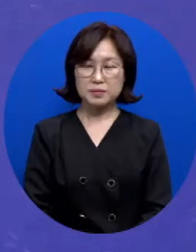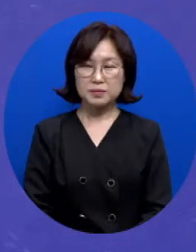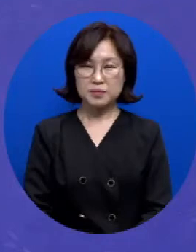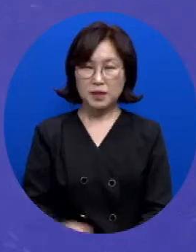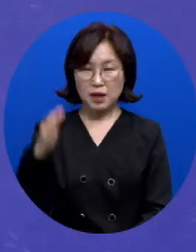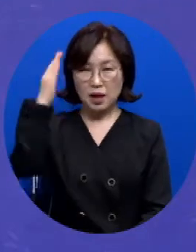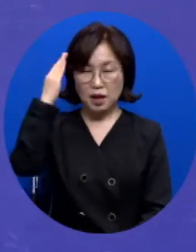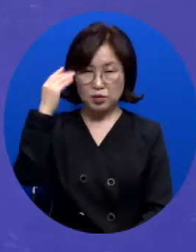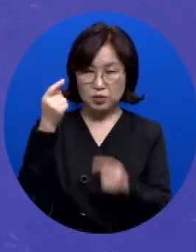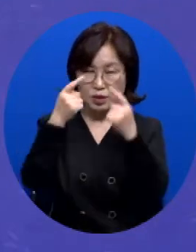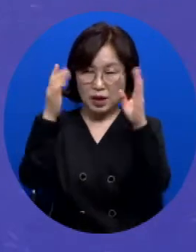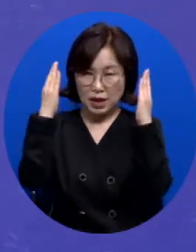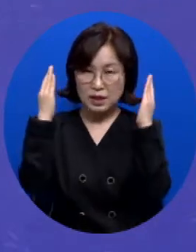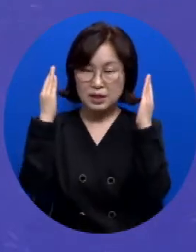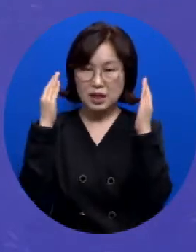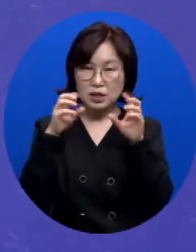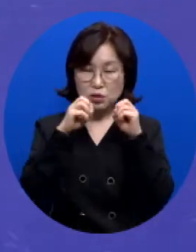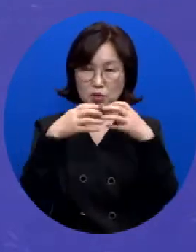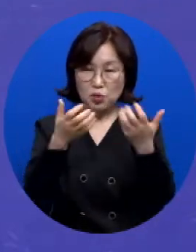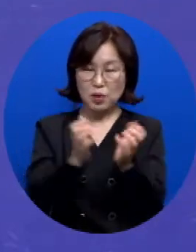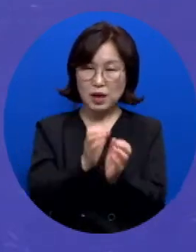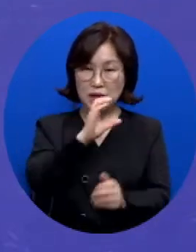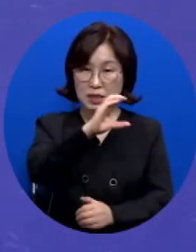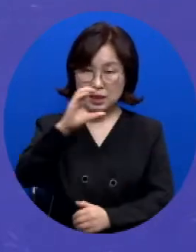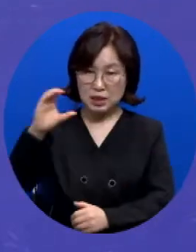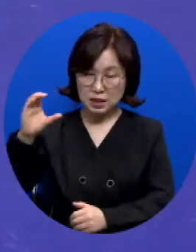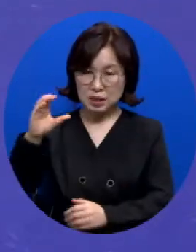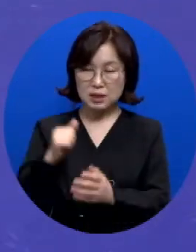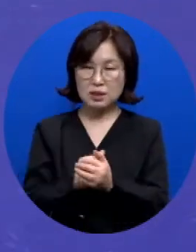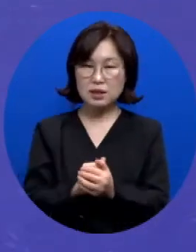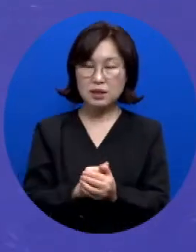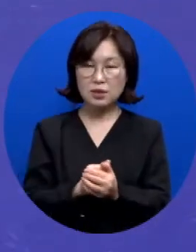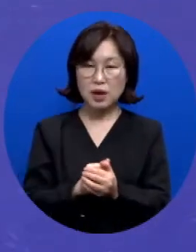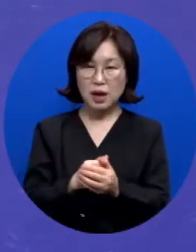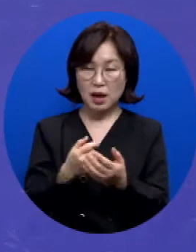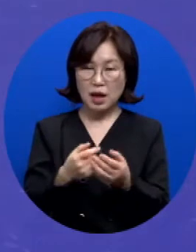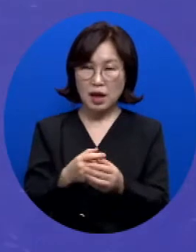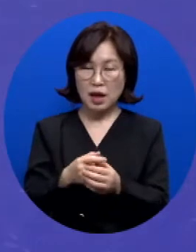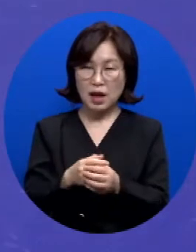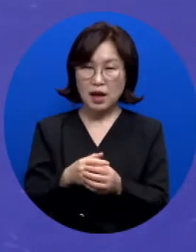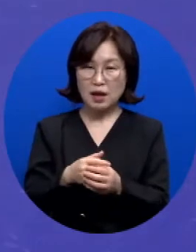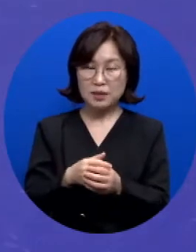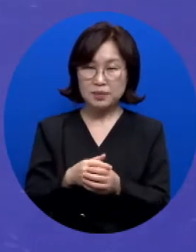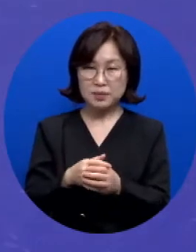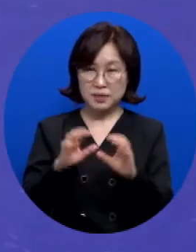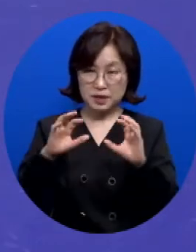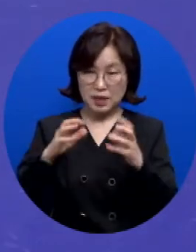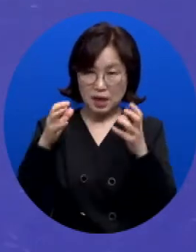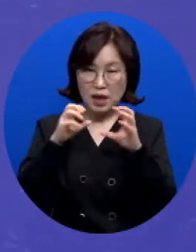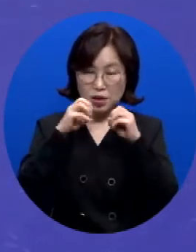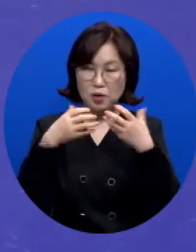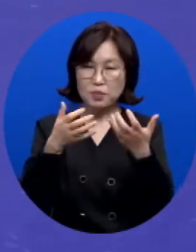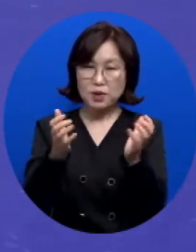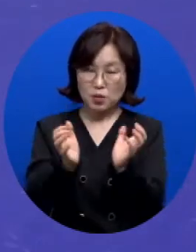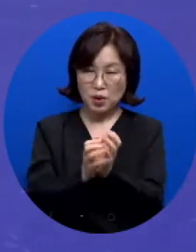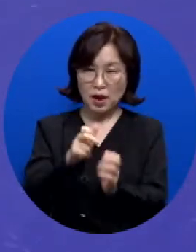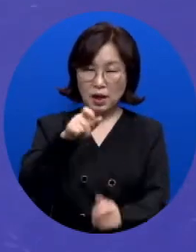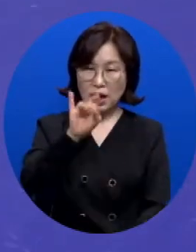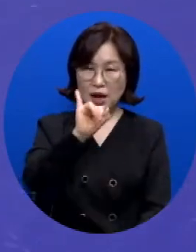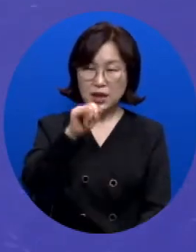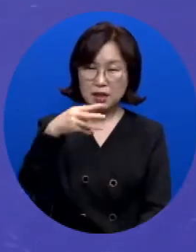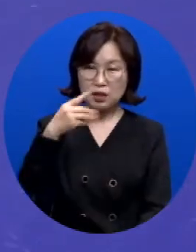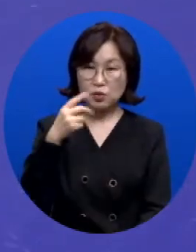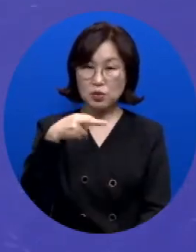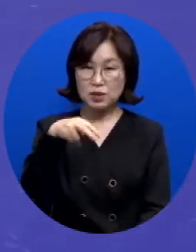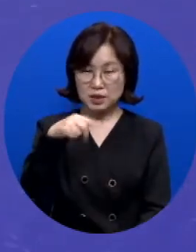한국대학생선교회 ccc 가 세계 성시화 운동본부 와 기독교 1인 세제 선교 협의회 카이로스 한국